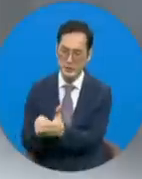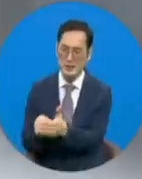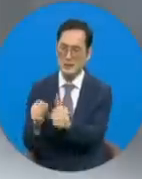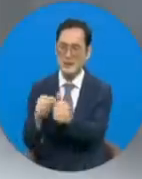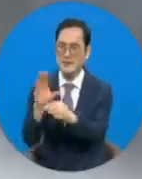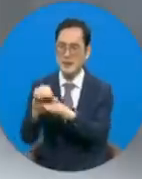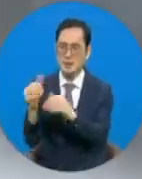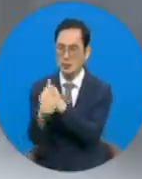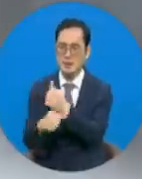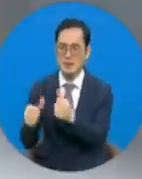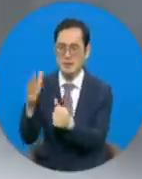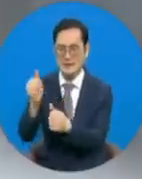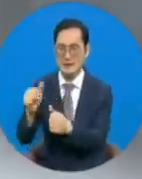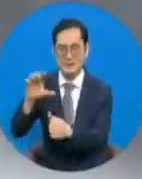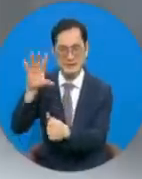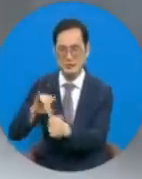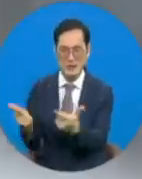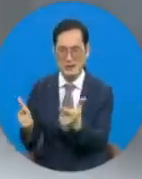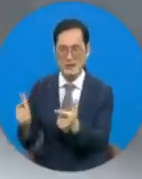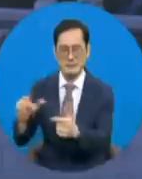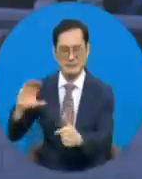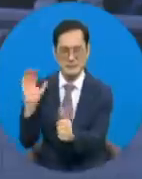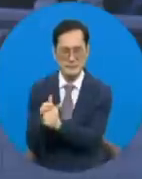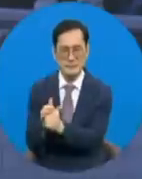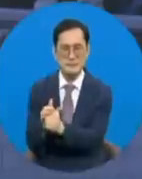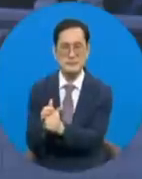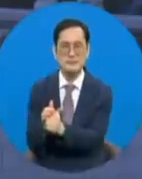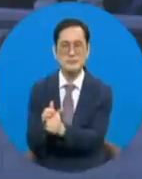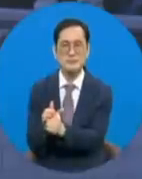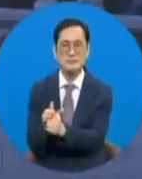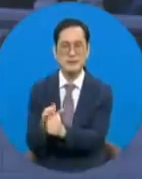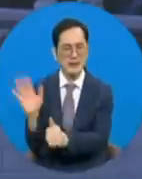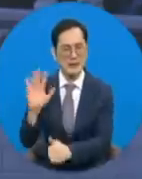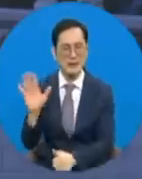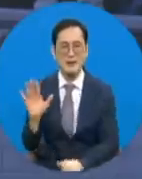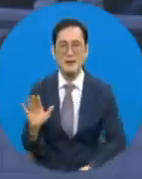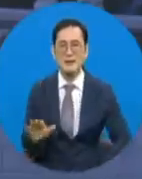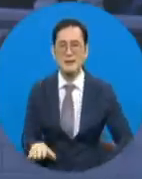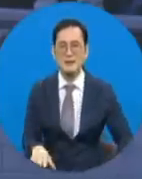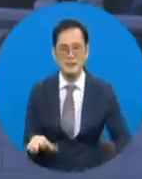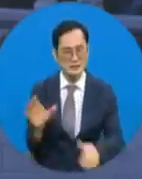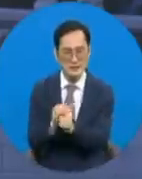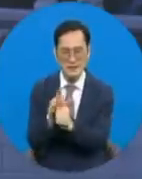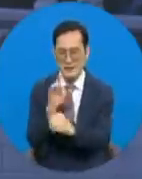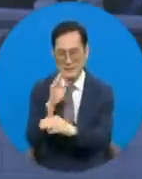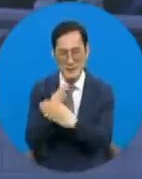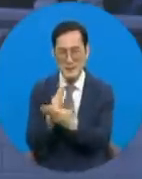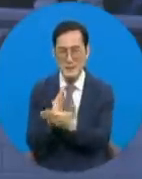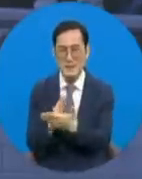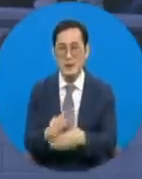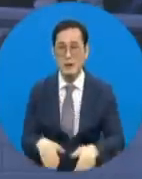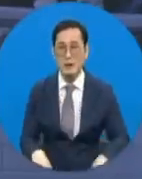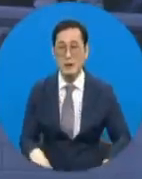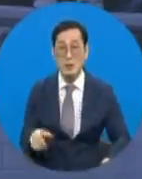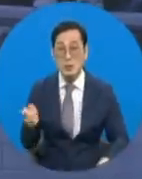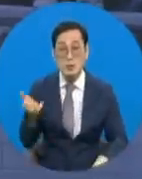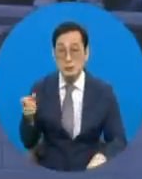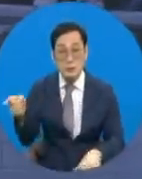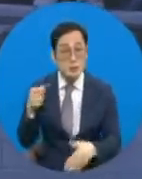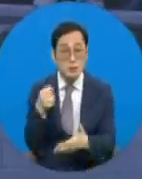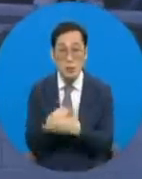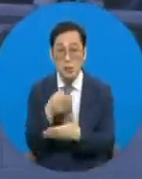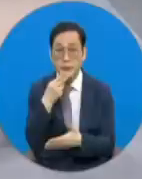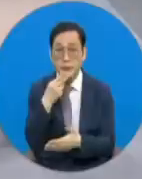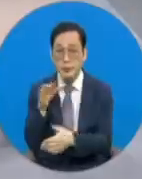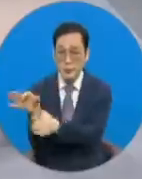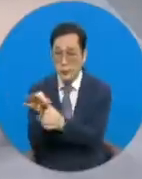것입니다. 아니 근데 이게 내정이 됐다 이런 보도는 아직 안 나온 것이죠? 글쎄 말입니다. 네. 그래서 좀